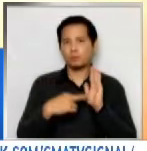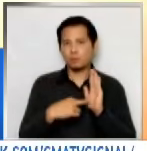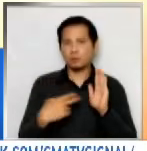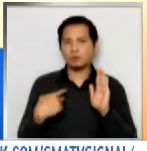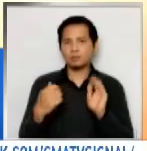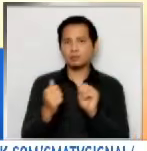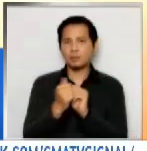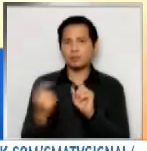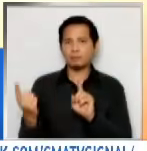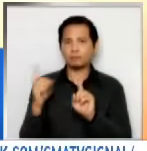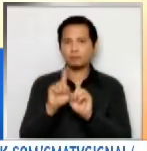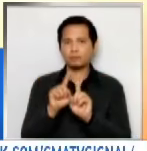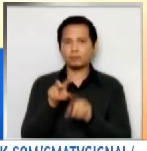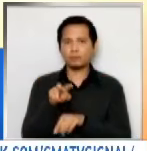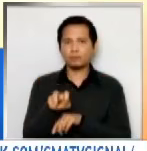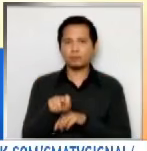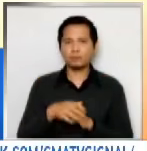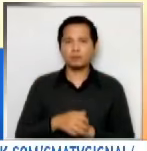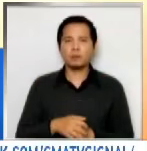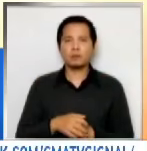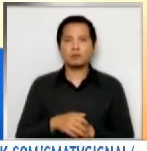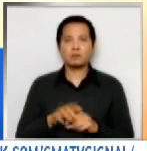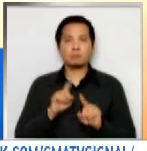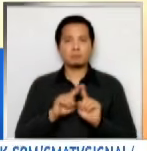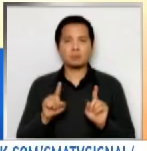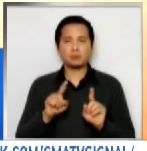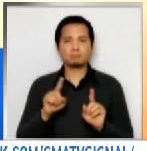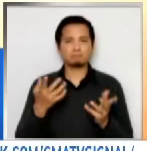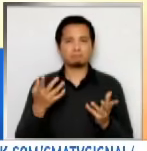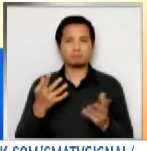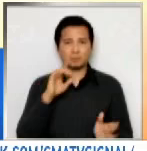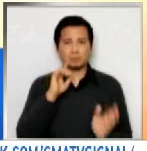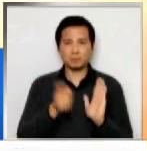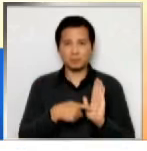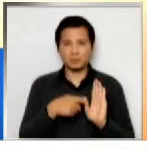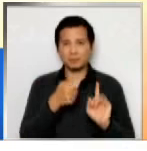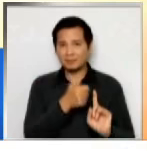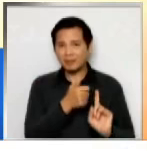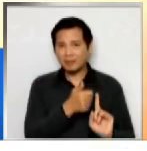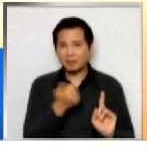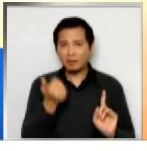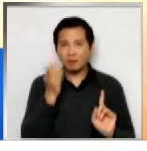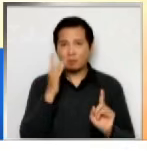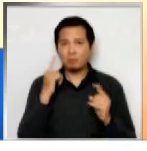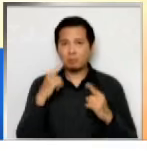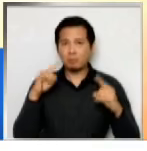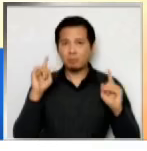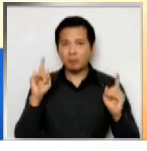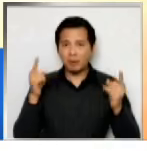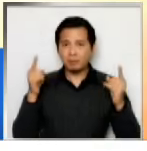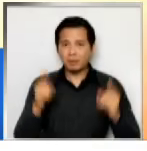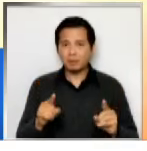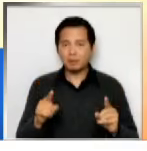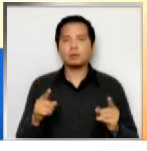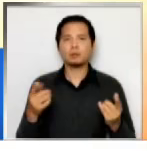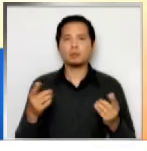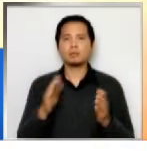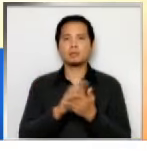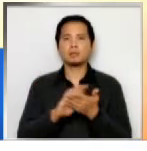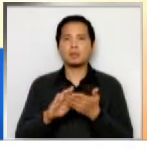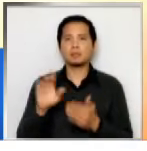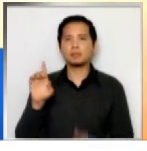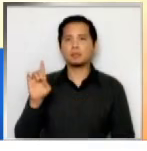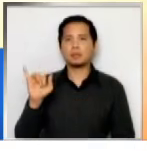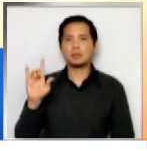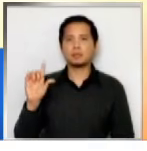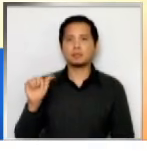Well, pero yung dun sa tunog mo, no, hindi na talaga dapat ipatupad to. And it's good that in this case, yung DILG, naglabas na siya ng